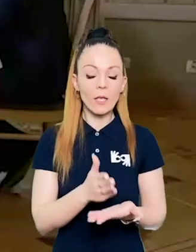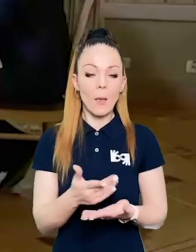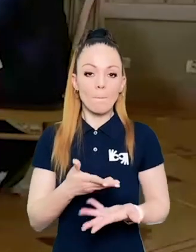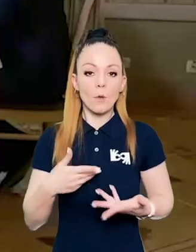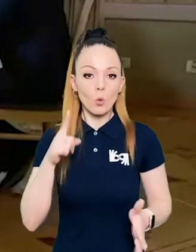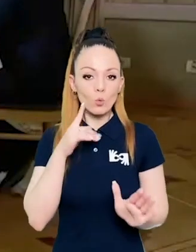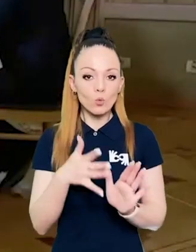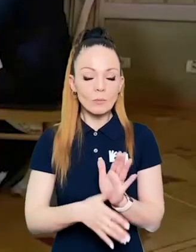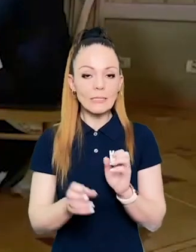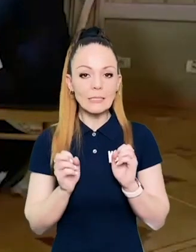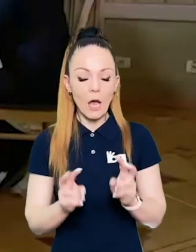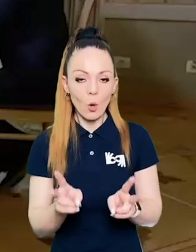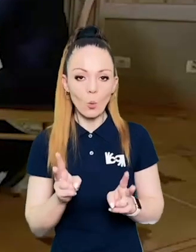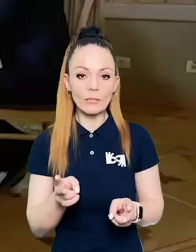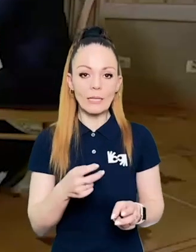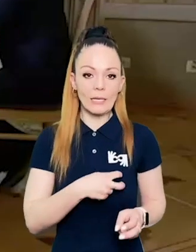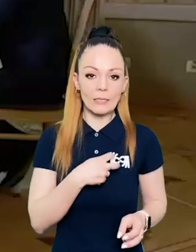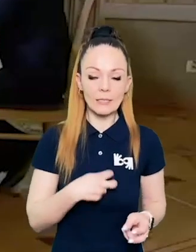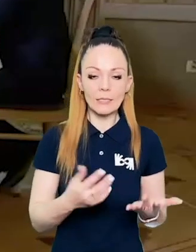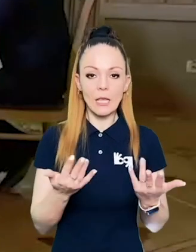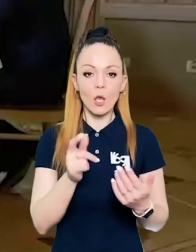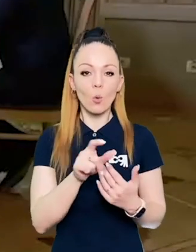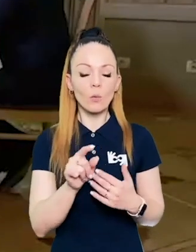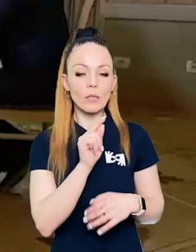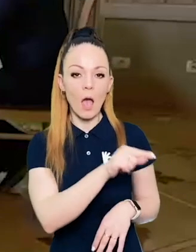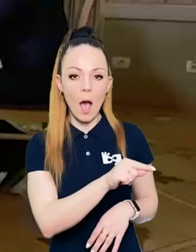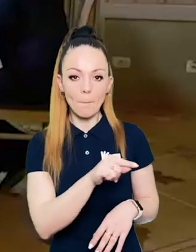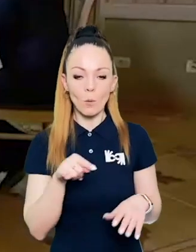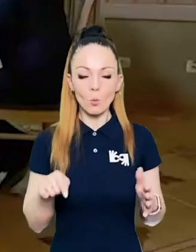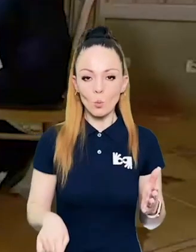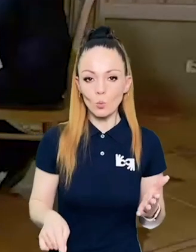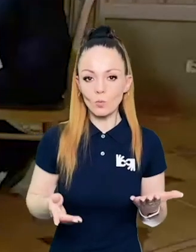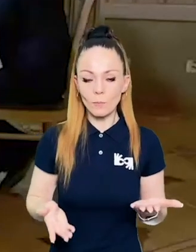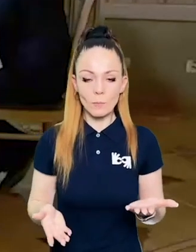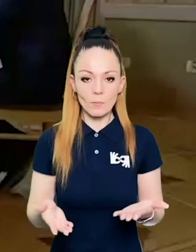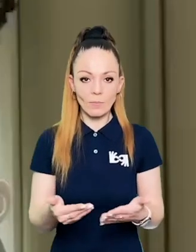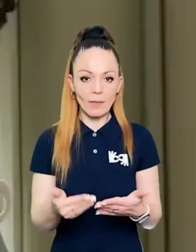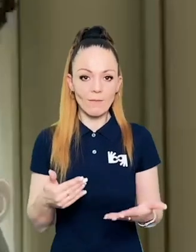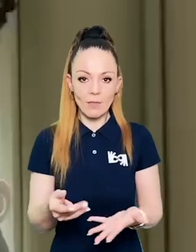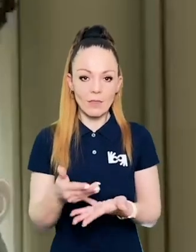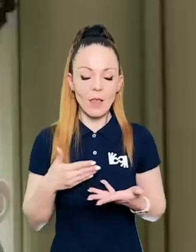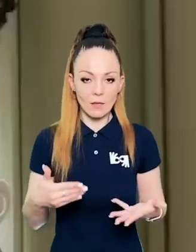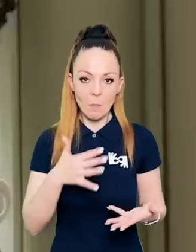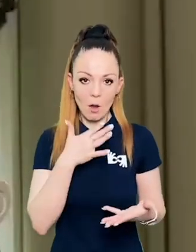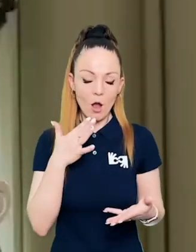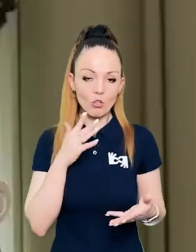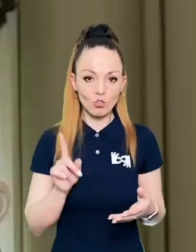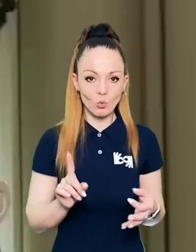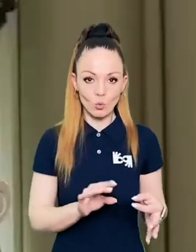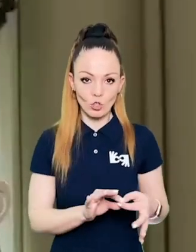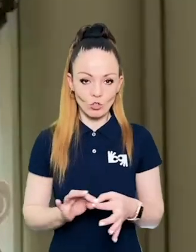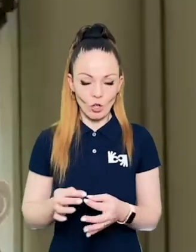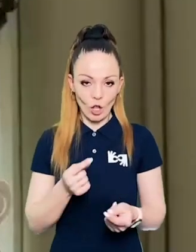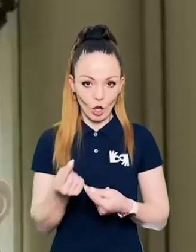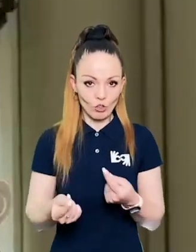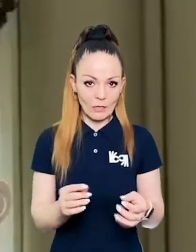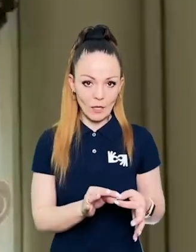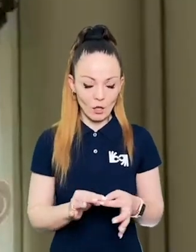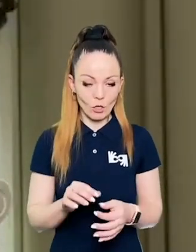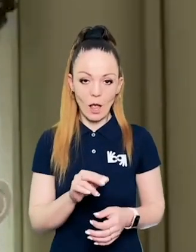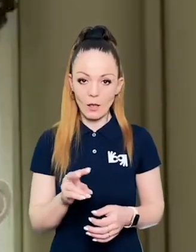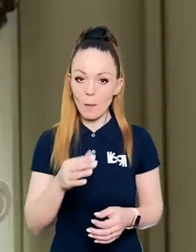ті чи інші загрози, ризики, скільки людей там, тут. Від нас багато речей